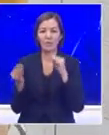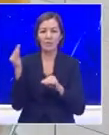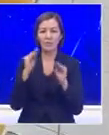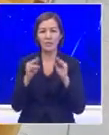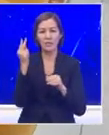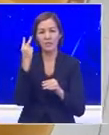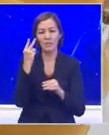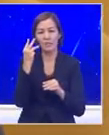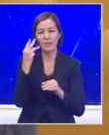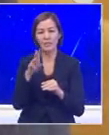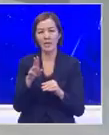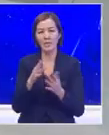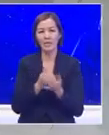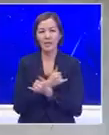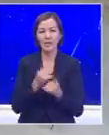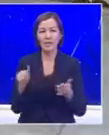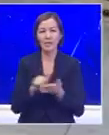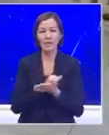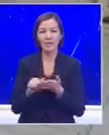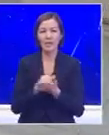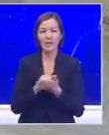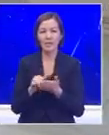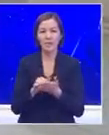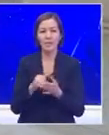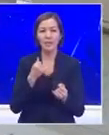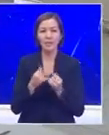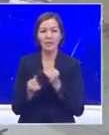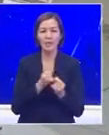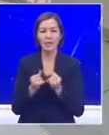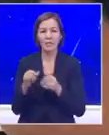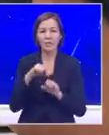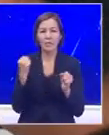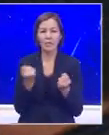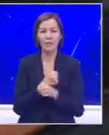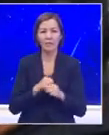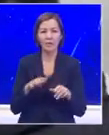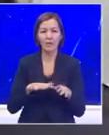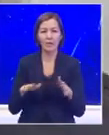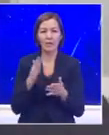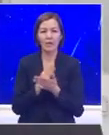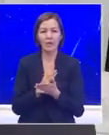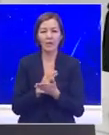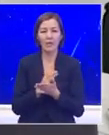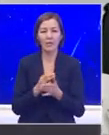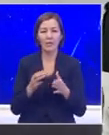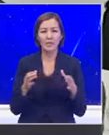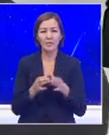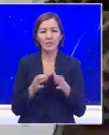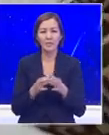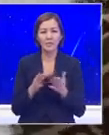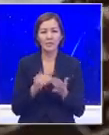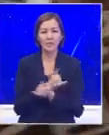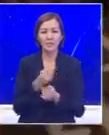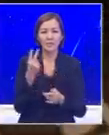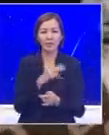түспен белгіленген секторда халыққа дайын құжат беріледі. Ал сары түсте жылдамдық аймағы белгіленген. Демек, бұл секторда барлық қызмет түрлері